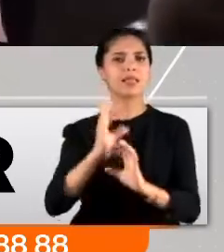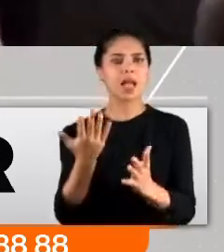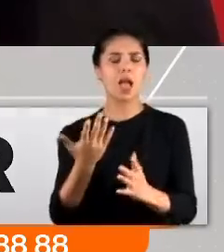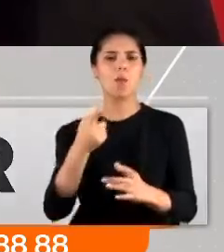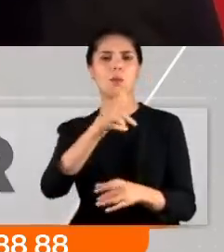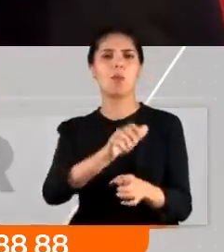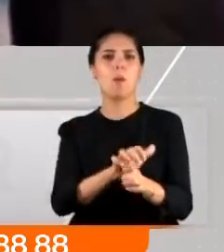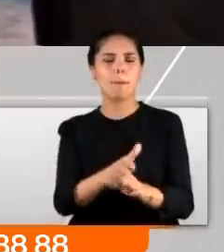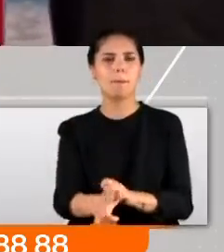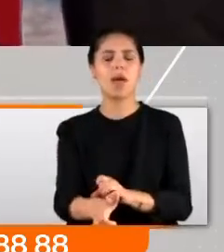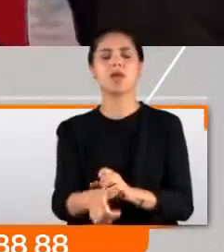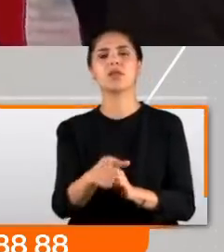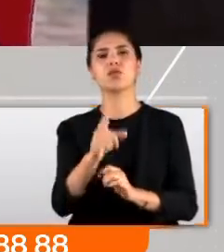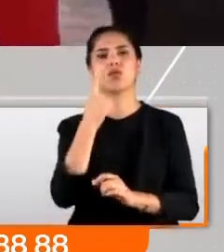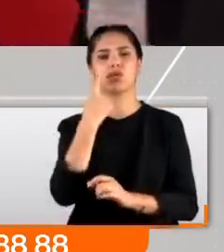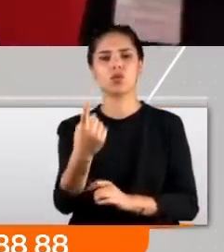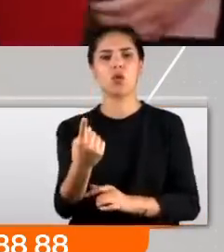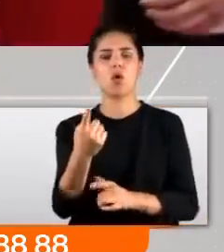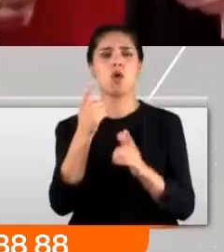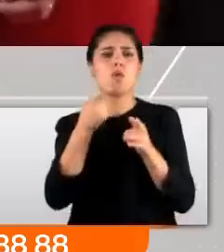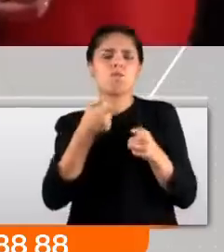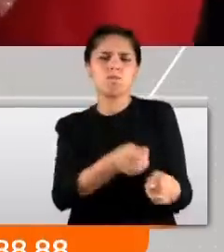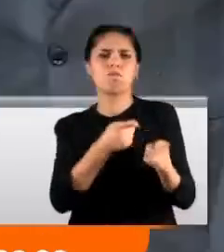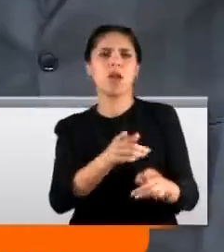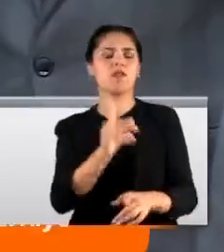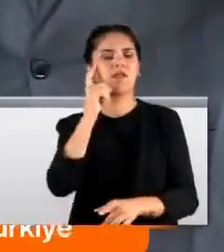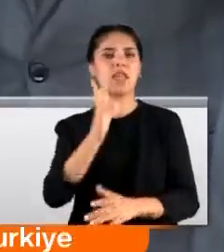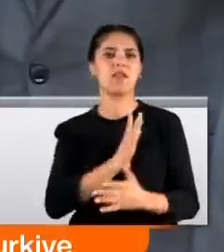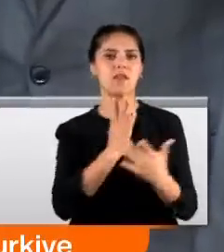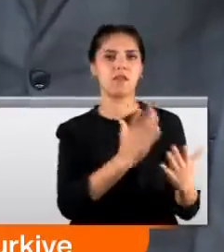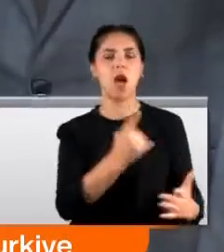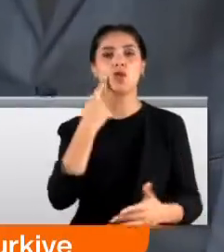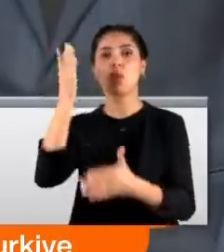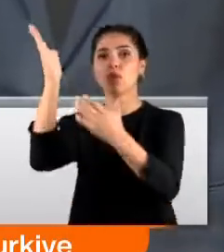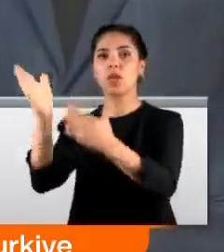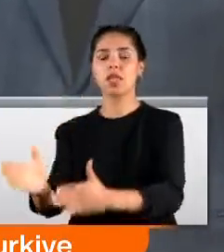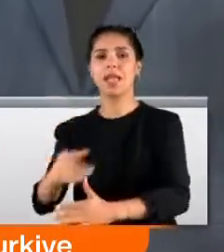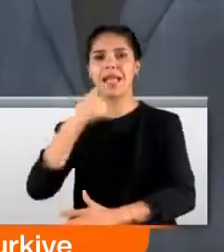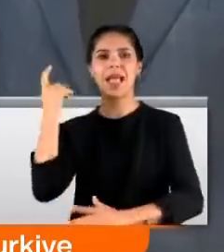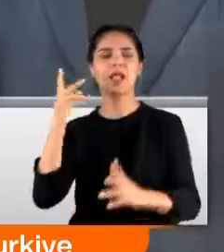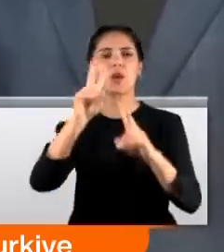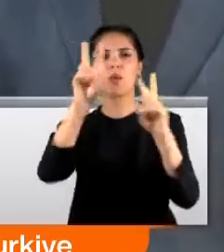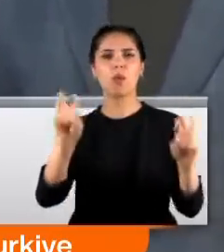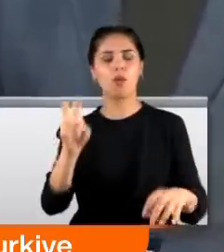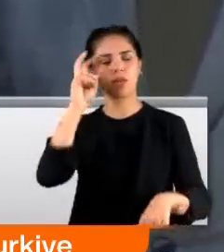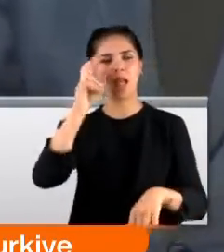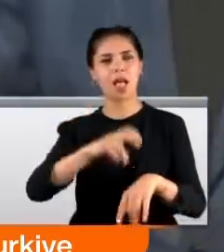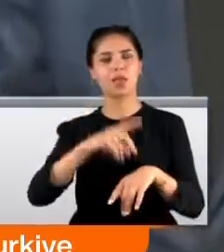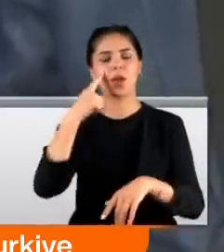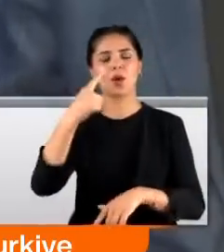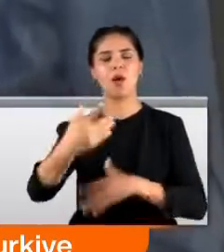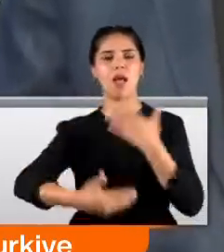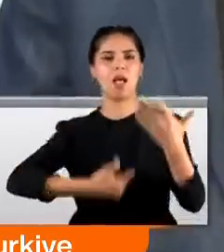baskıcı, Jacoben, dayatmacı zihniyet var. Cumhurbaşkanı Erdoğan eski defterleri hatırlatarak